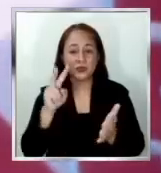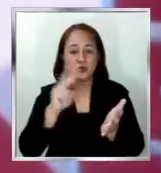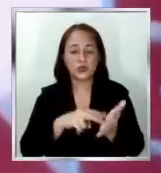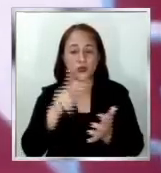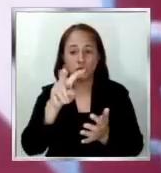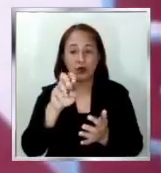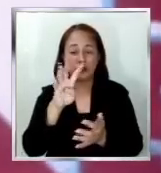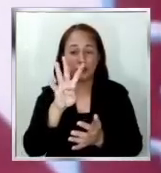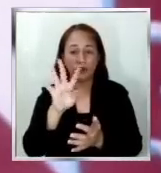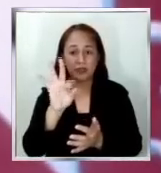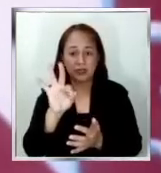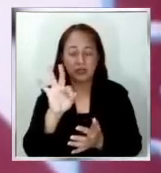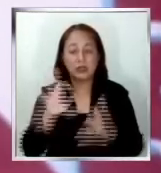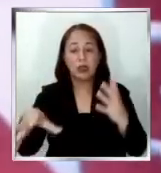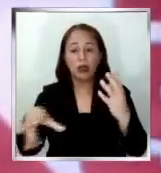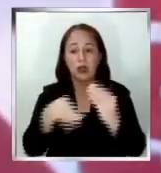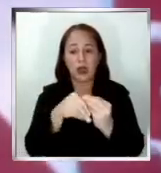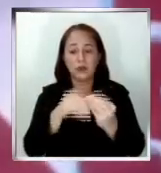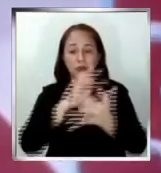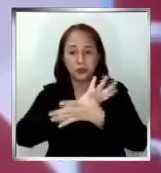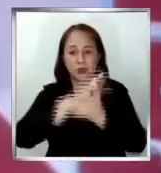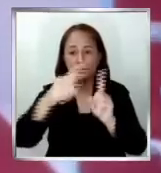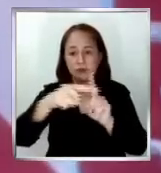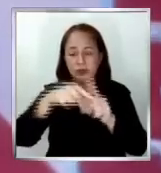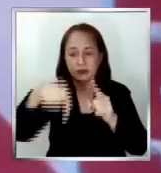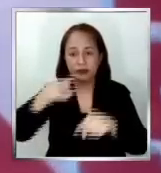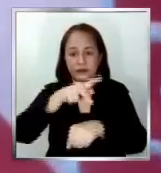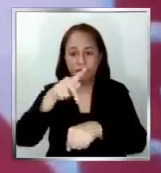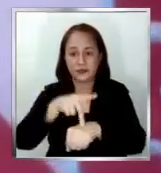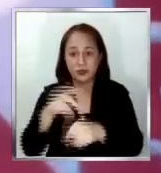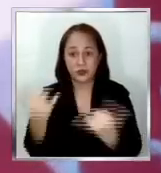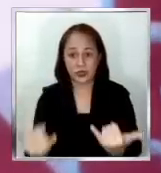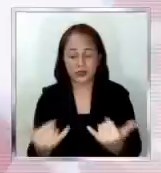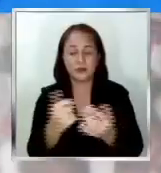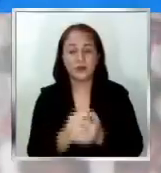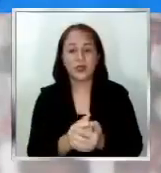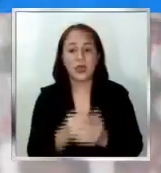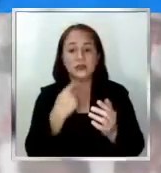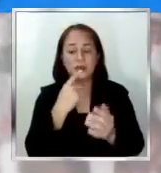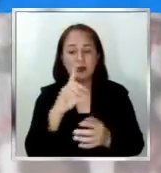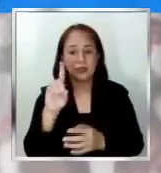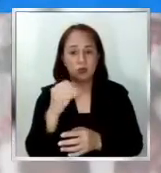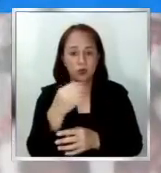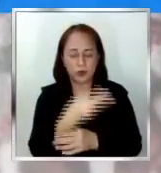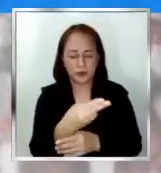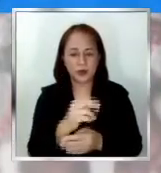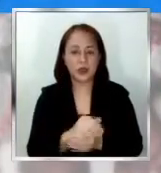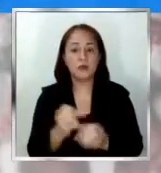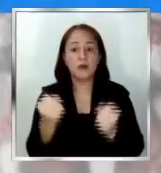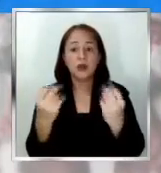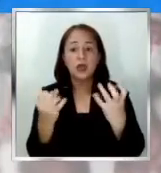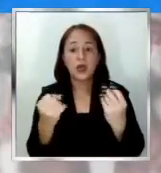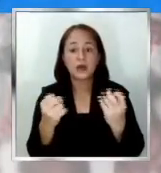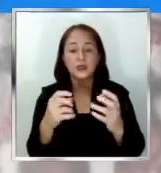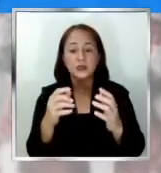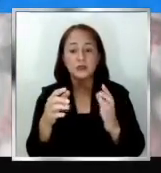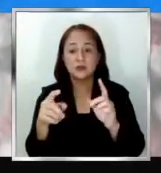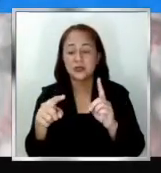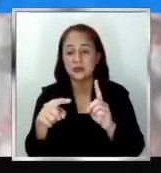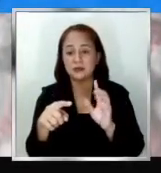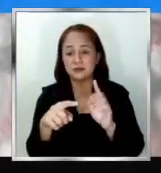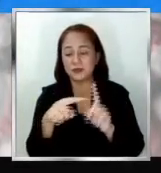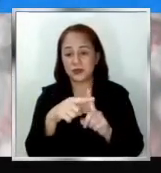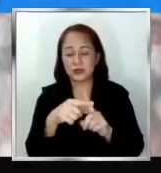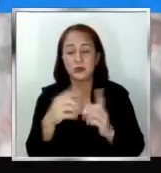2,249 ang nadagdag na kaso ng COVID-19 sa Pilipinas ngayong araw ayon po sa Department of Health. Karamihan sa mga bagong kaso galing sa Metro